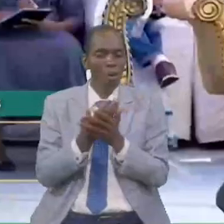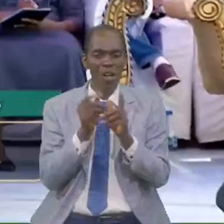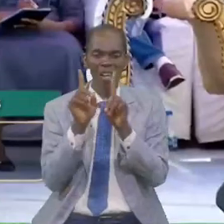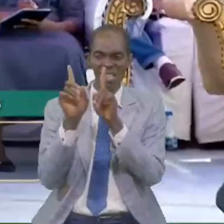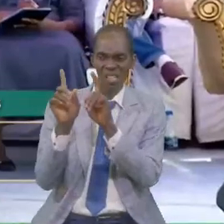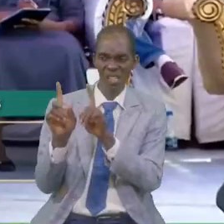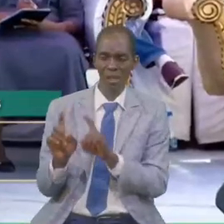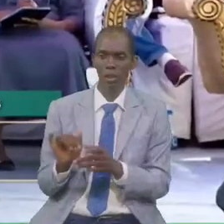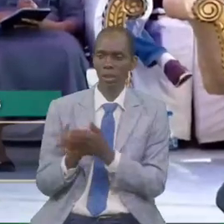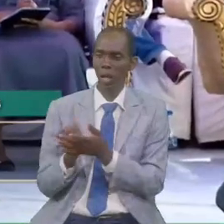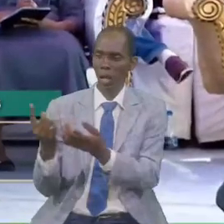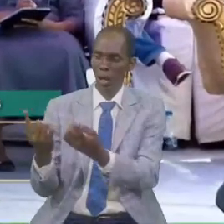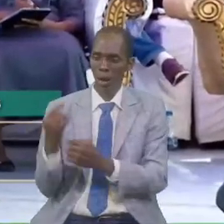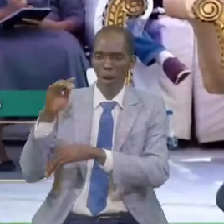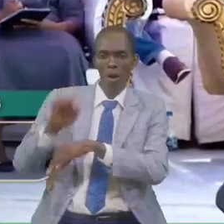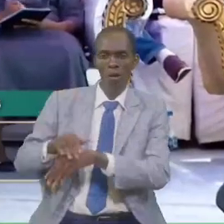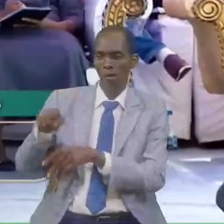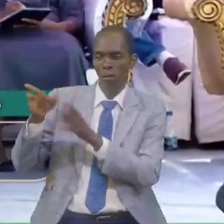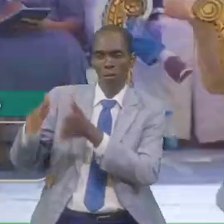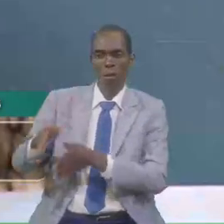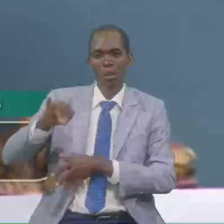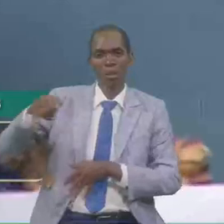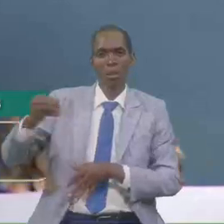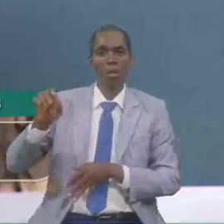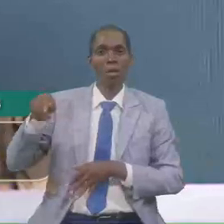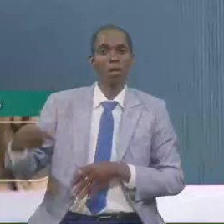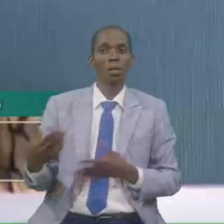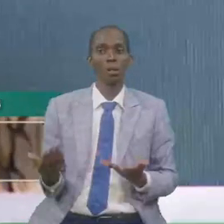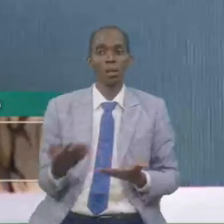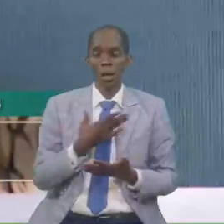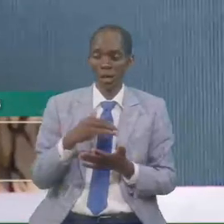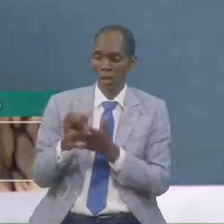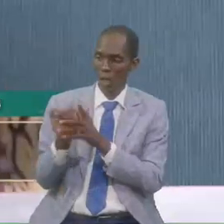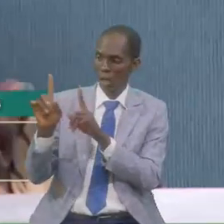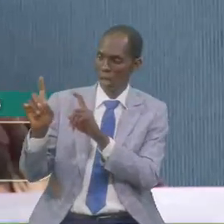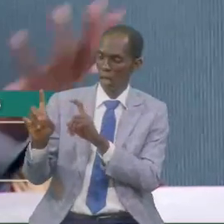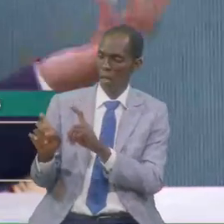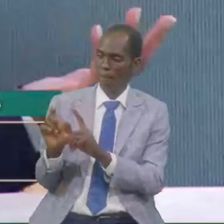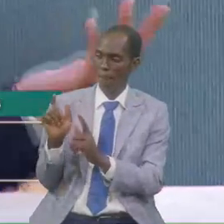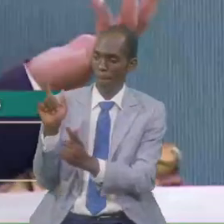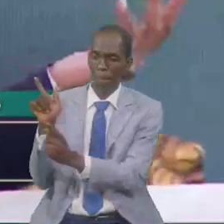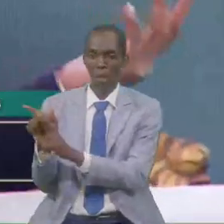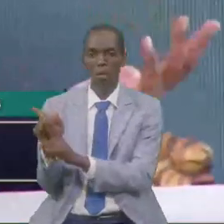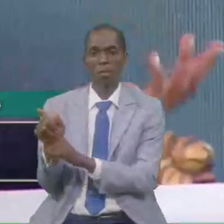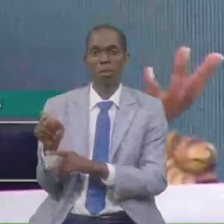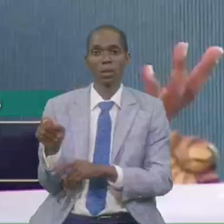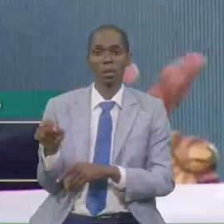Et ouais, tous les tests que Joseph a eus, les tests lui sont parvenus.